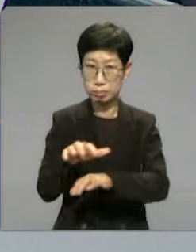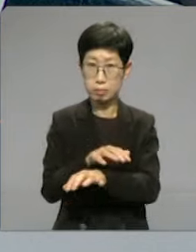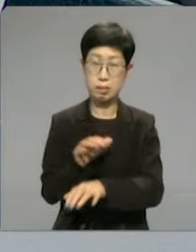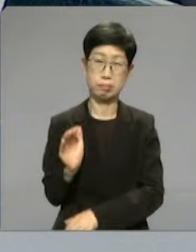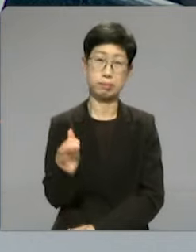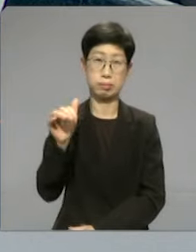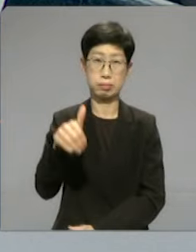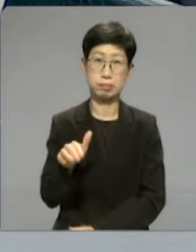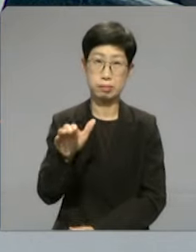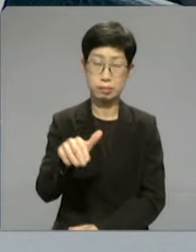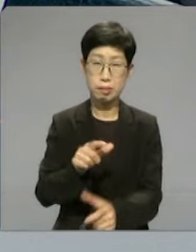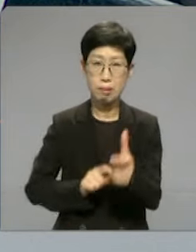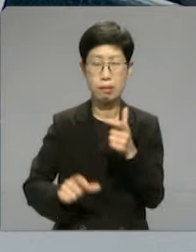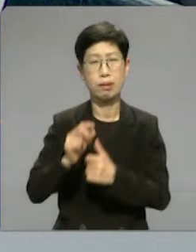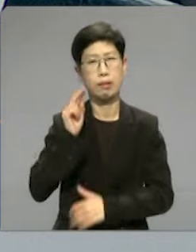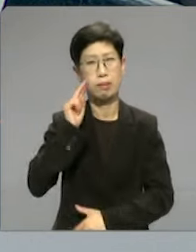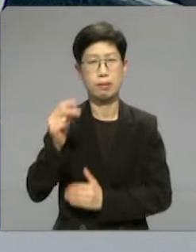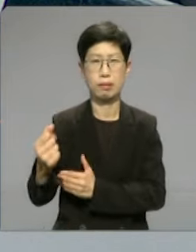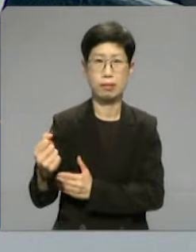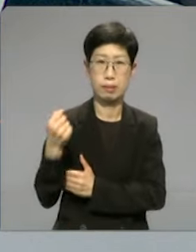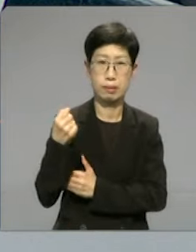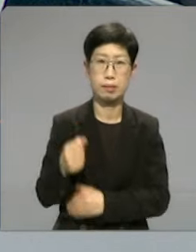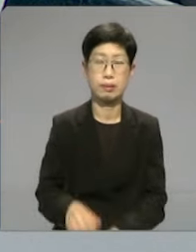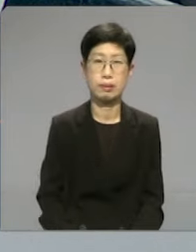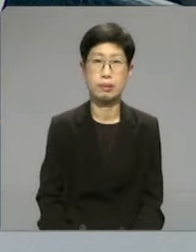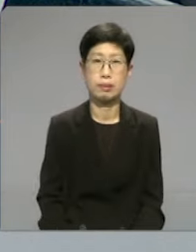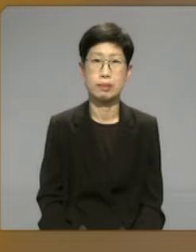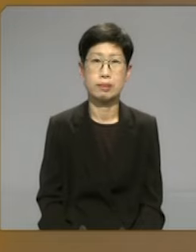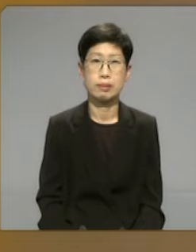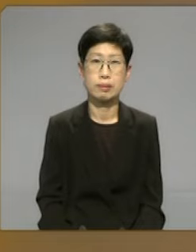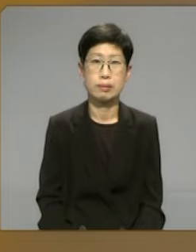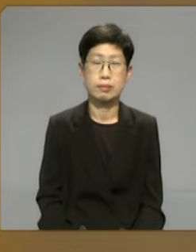있습니다. 원혜미 월드리포터입니다.